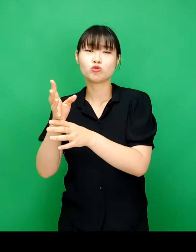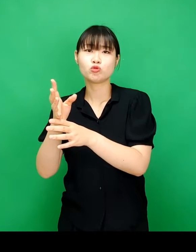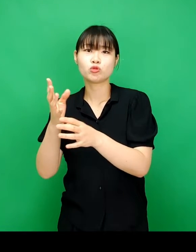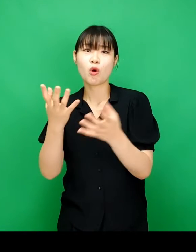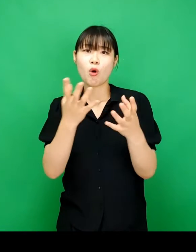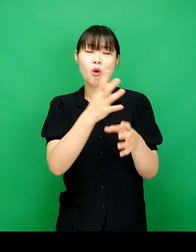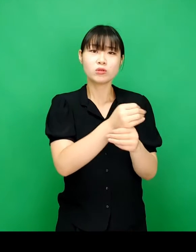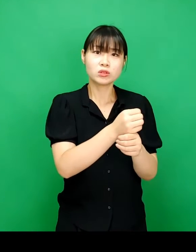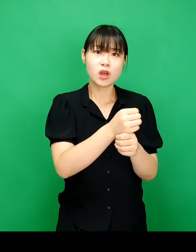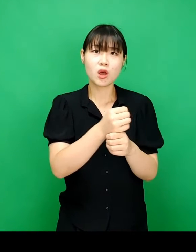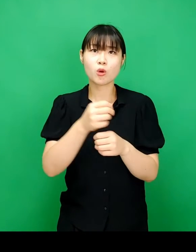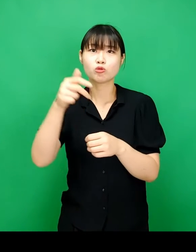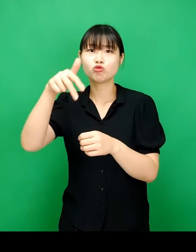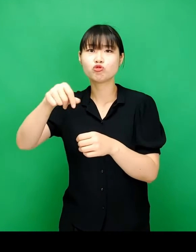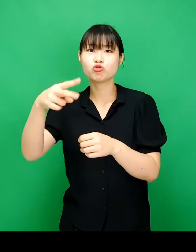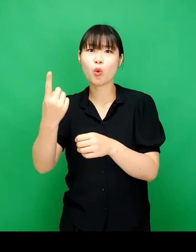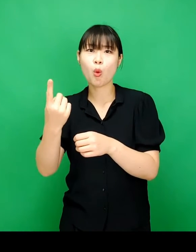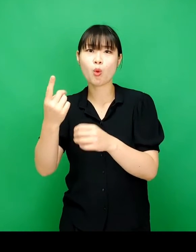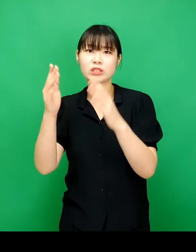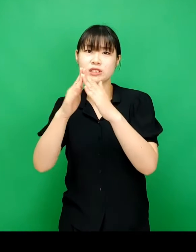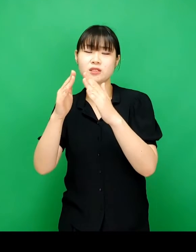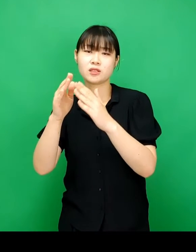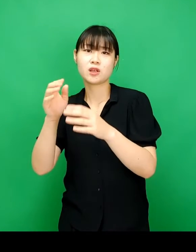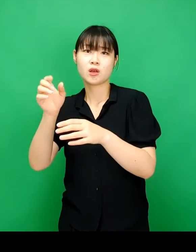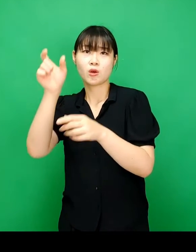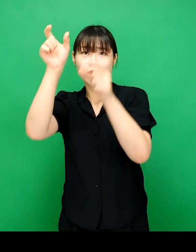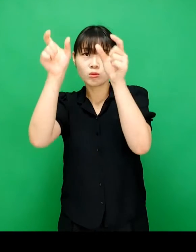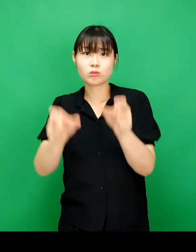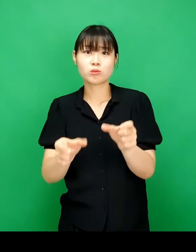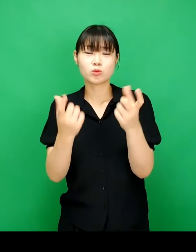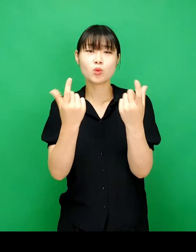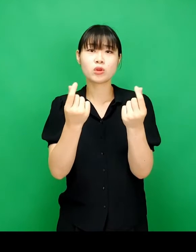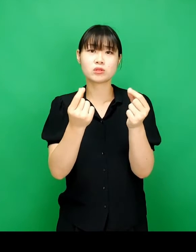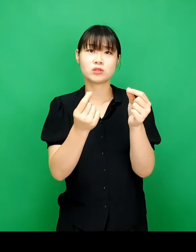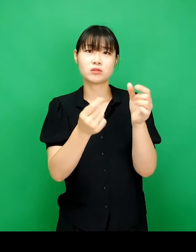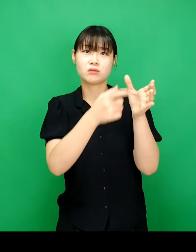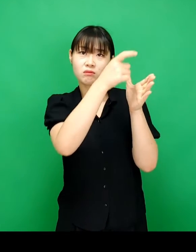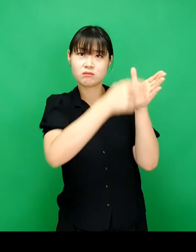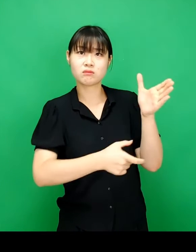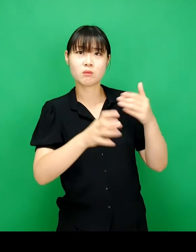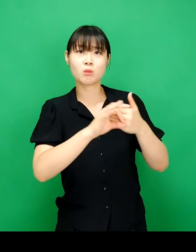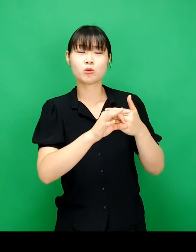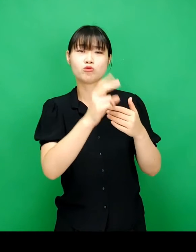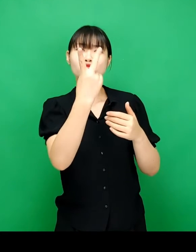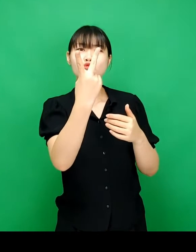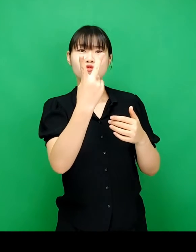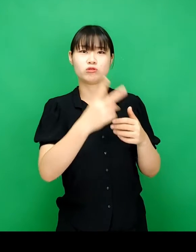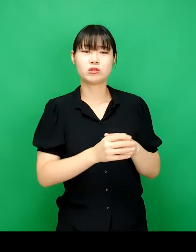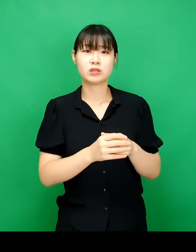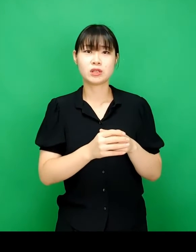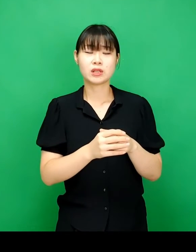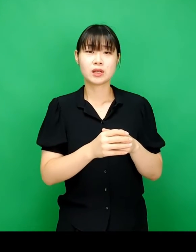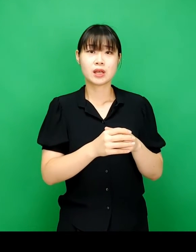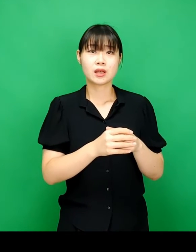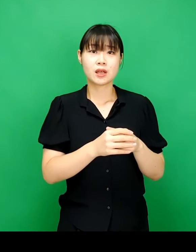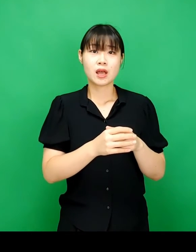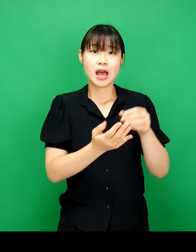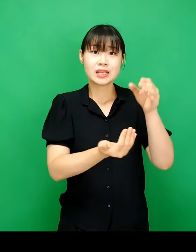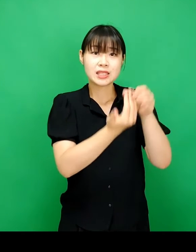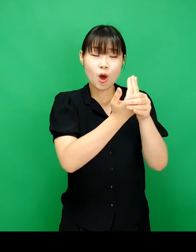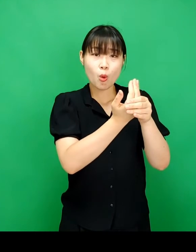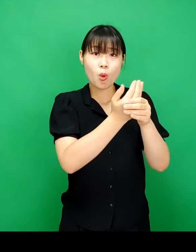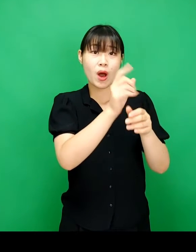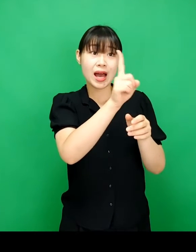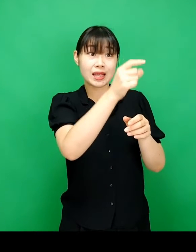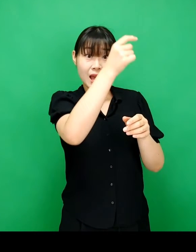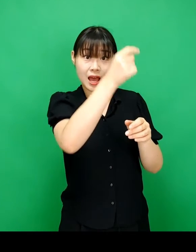넣었습니다. 이 데이터를 엑셀로 옮기면 하나의 화학사고에 대한 정보가 두 줄로 표현됩니다. 사고